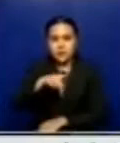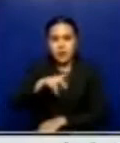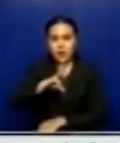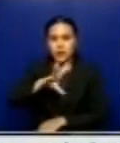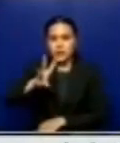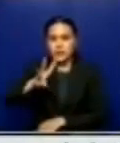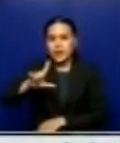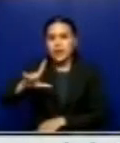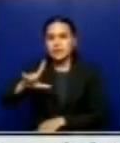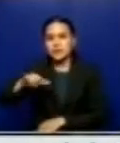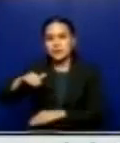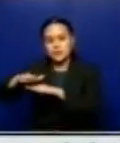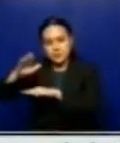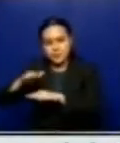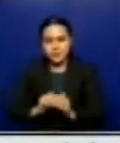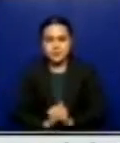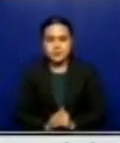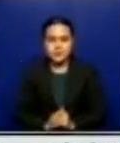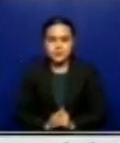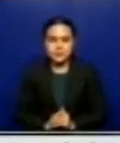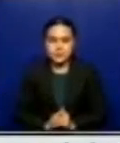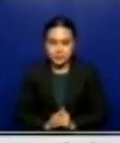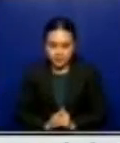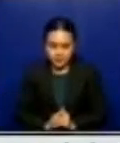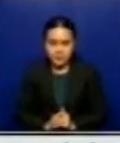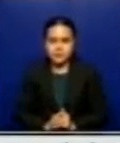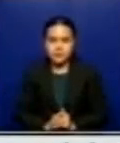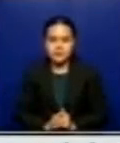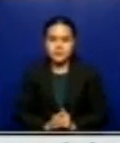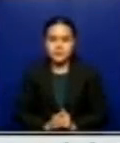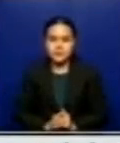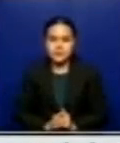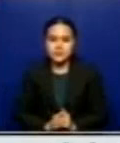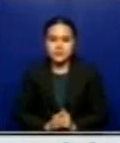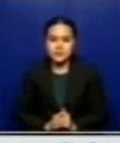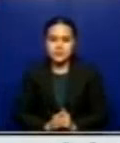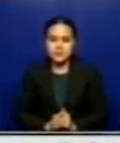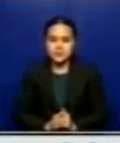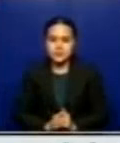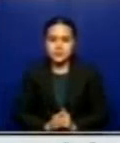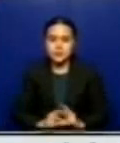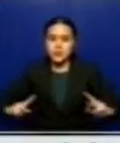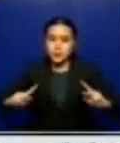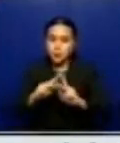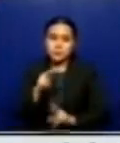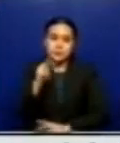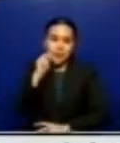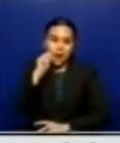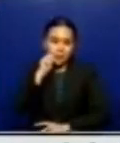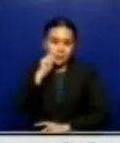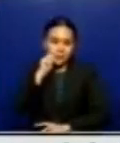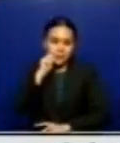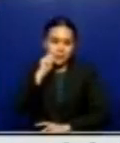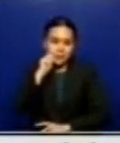1,607 ล้านเศษท่านประธานที่เคารพครับกรมชลประทานซึ่งเป็น